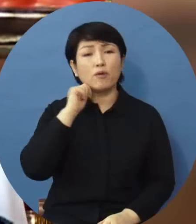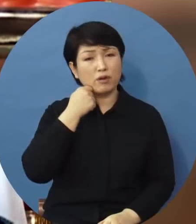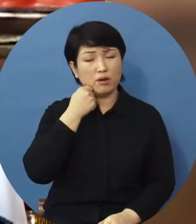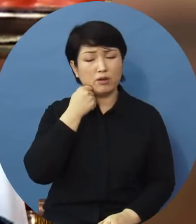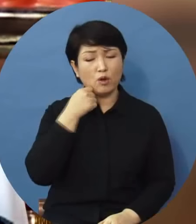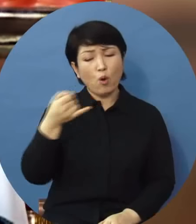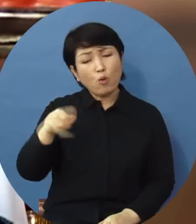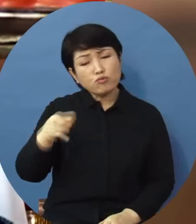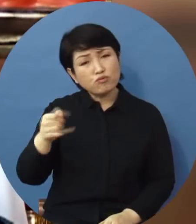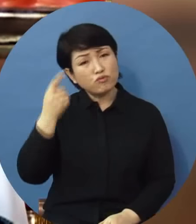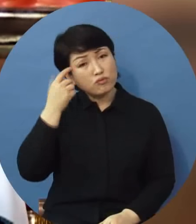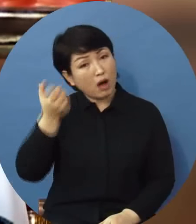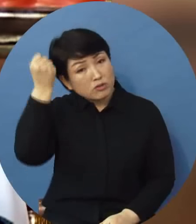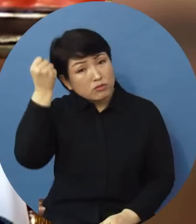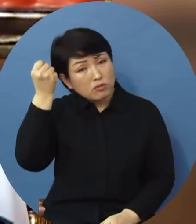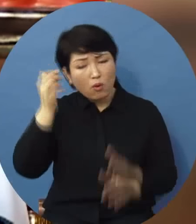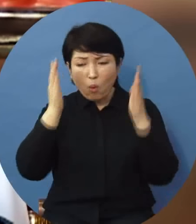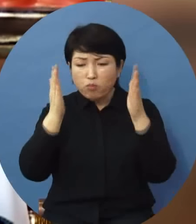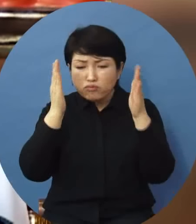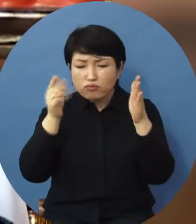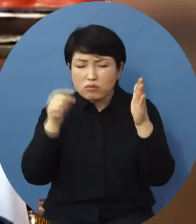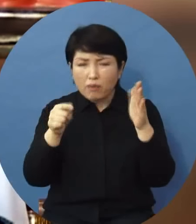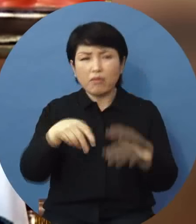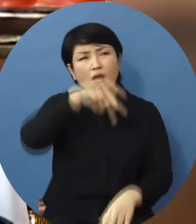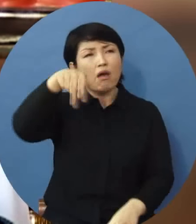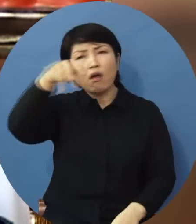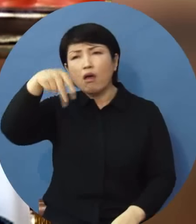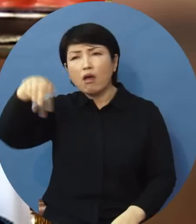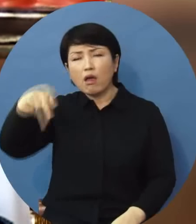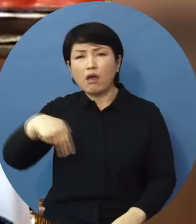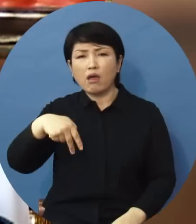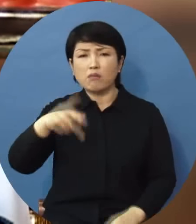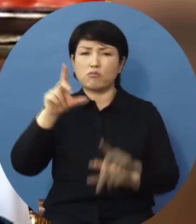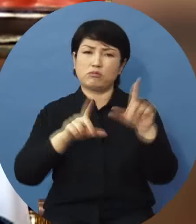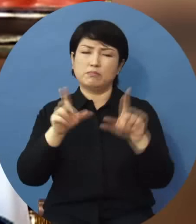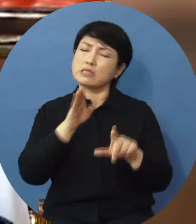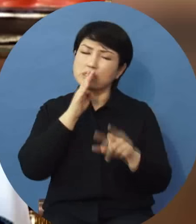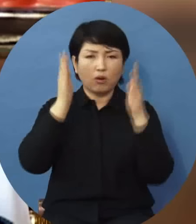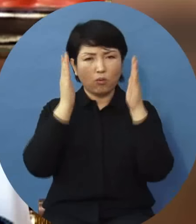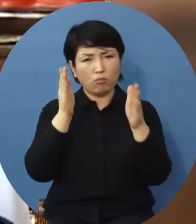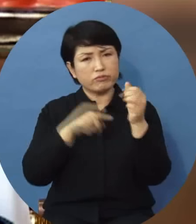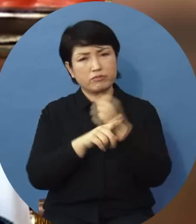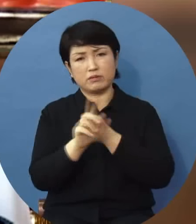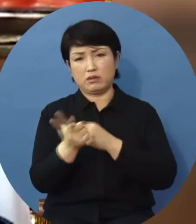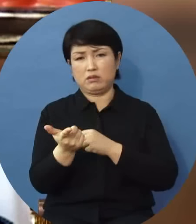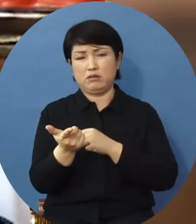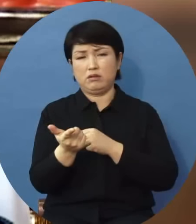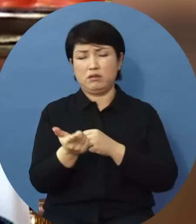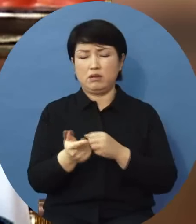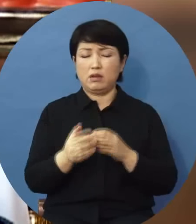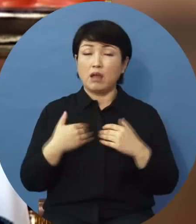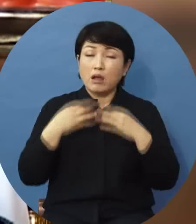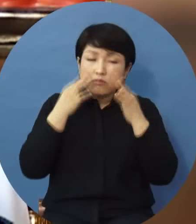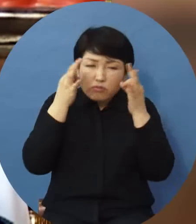오류 속에서 우리가 하는 공부는 그냥 헤맴이지, 그건 공부가 아니다.